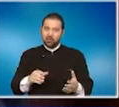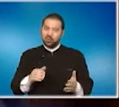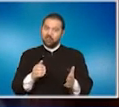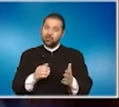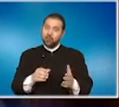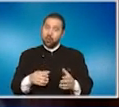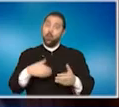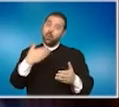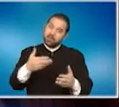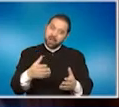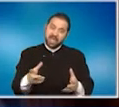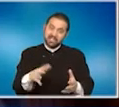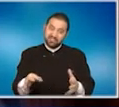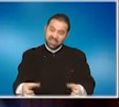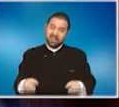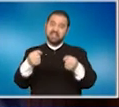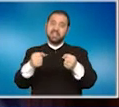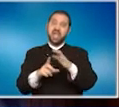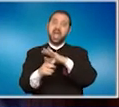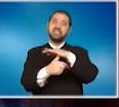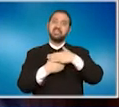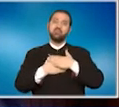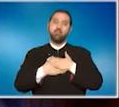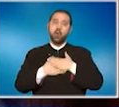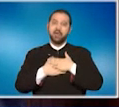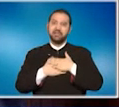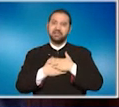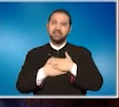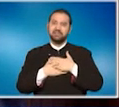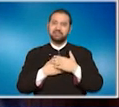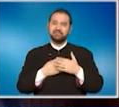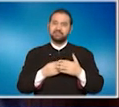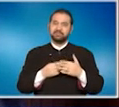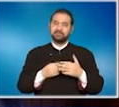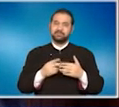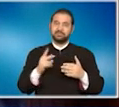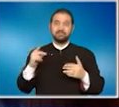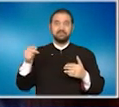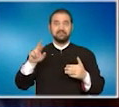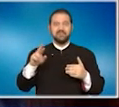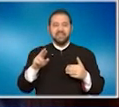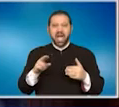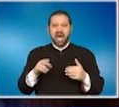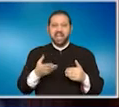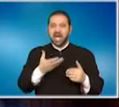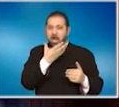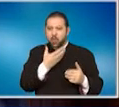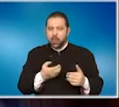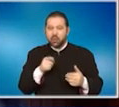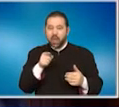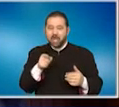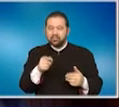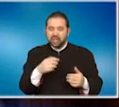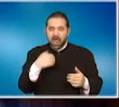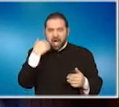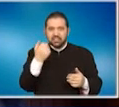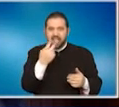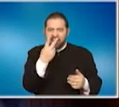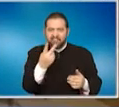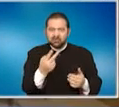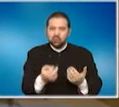moarte. Dar învierea copilului avea să fie moartea chelarului. Moartea unui fel de viață, unui fel de gândire, unui mod